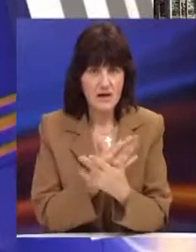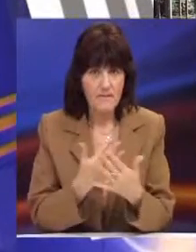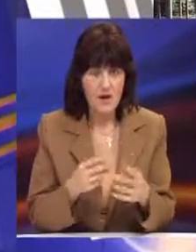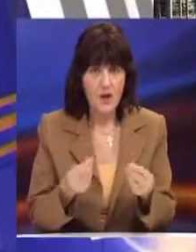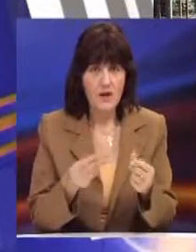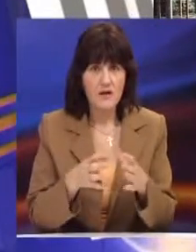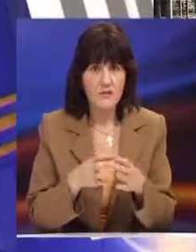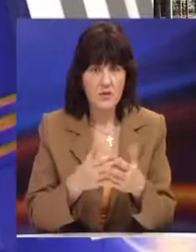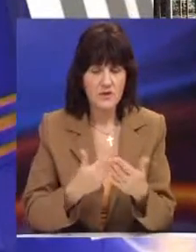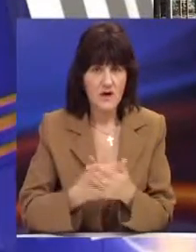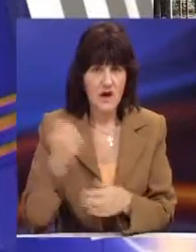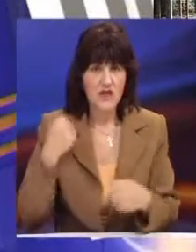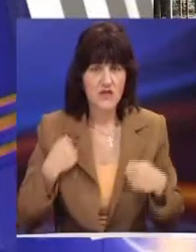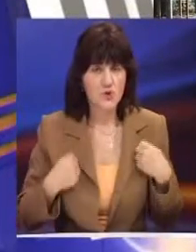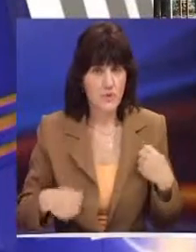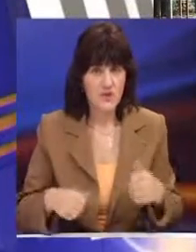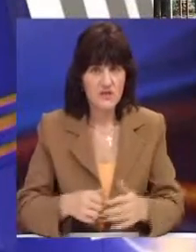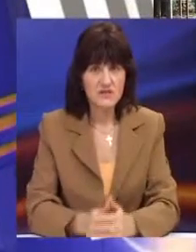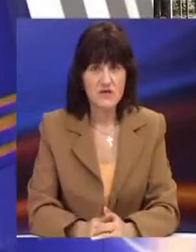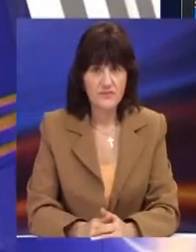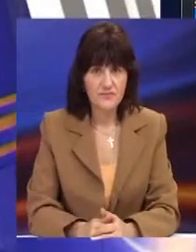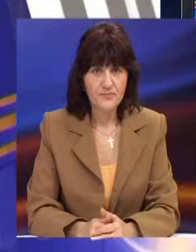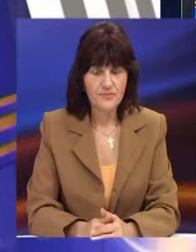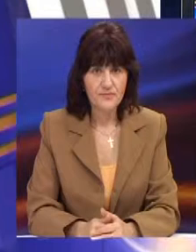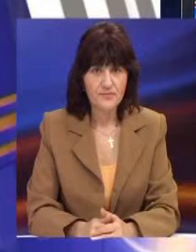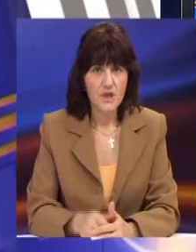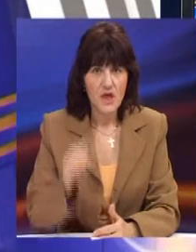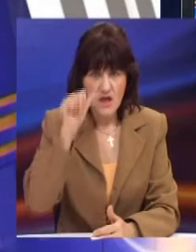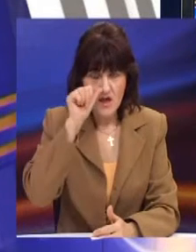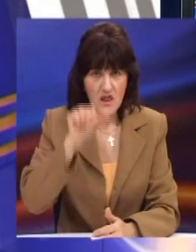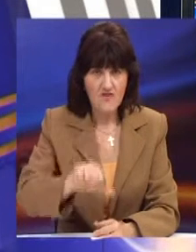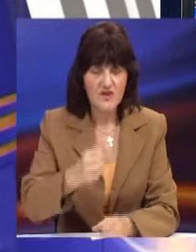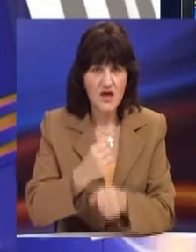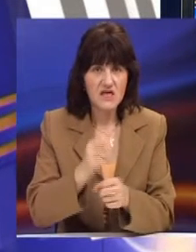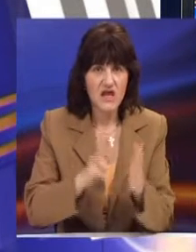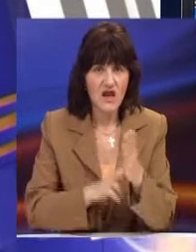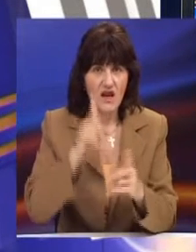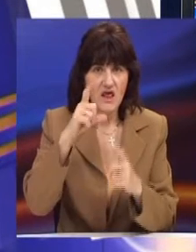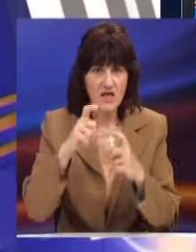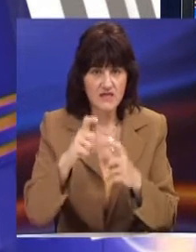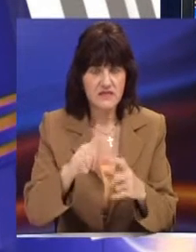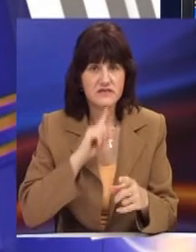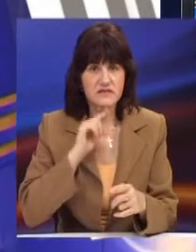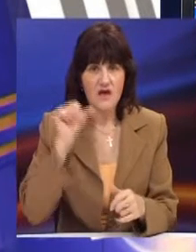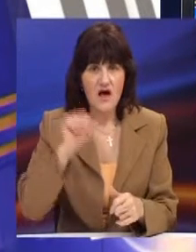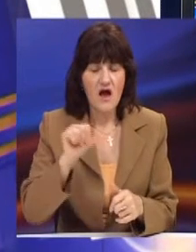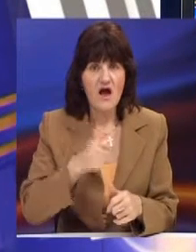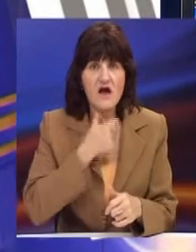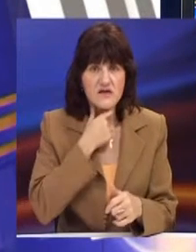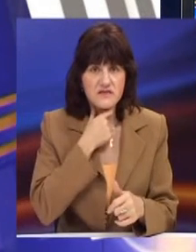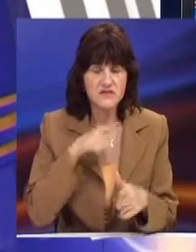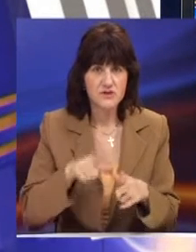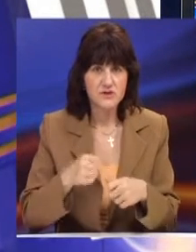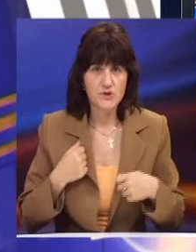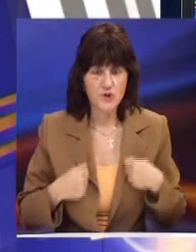se iz budžeta grada Subotica. Kompanija NIS Naftagas u sklopu svojih redovnih istraživanja nafte i gasa